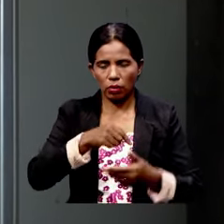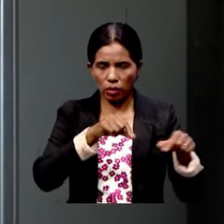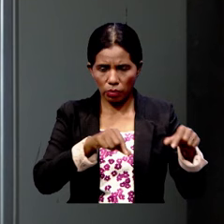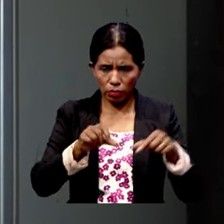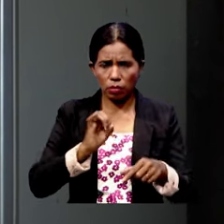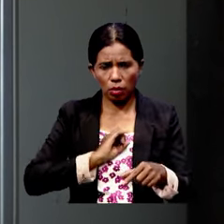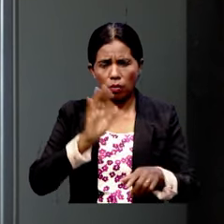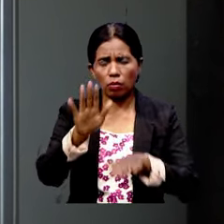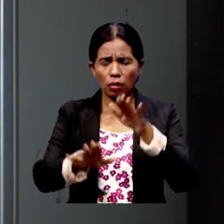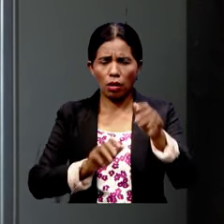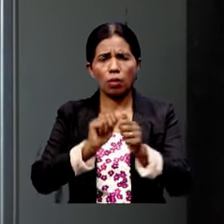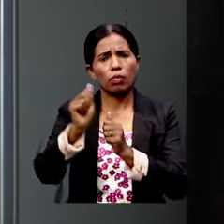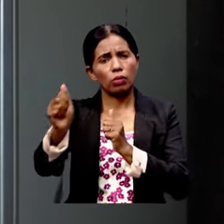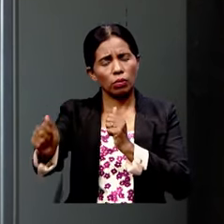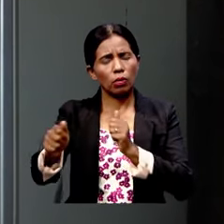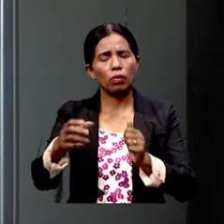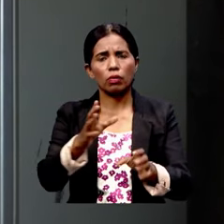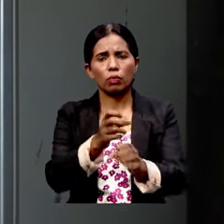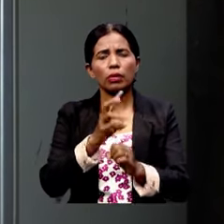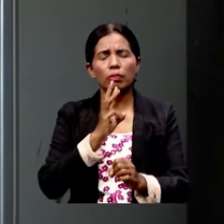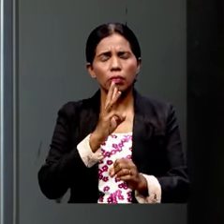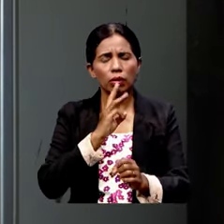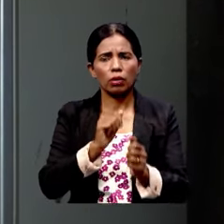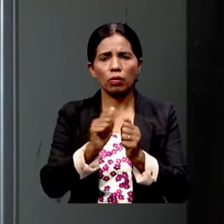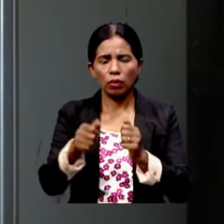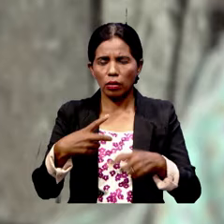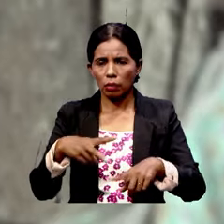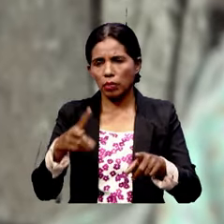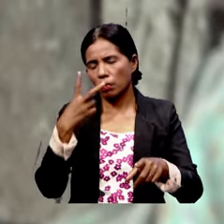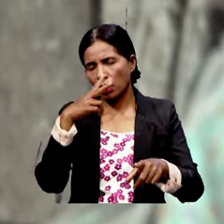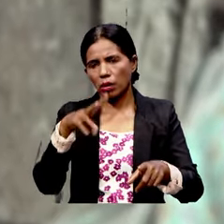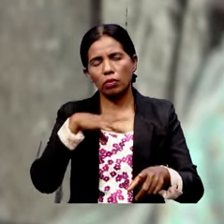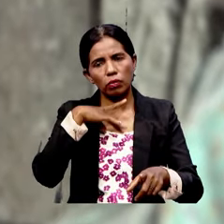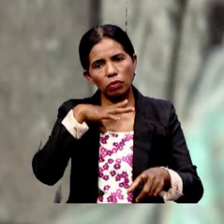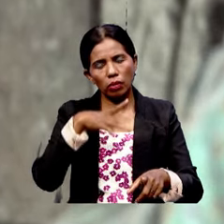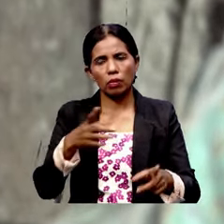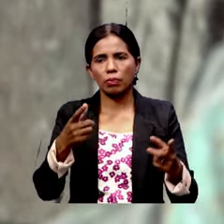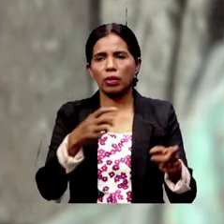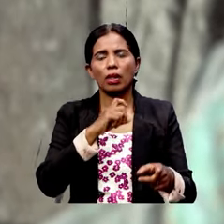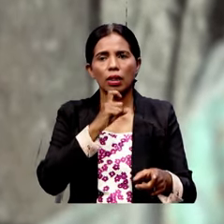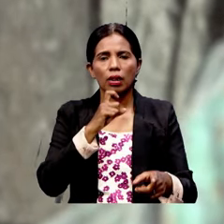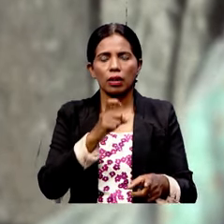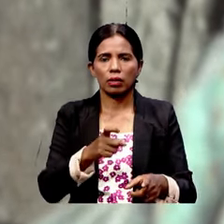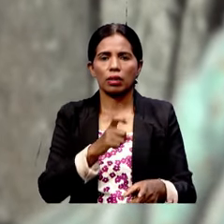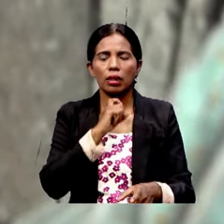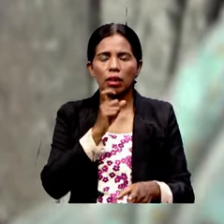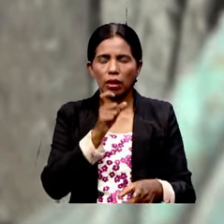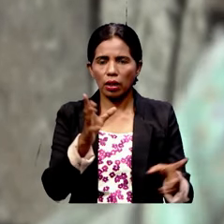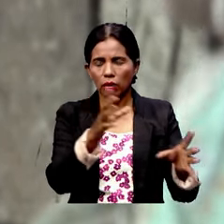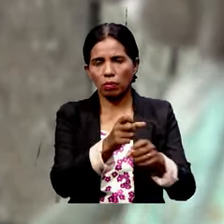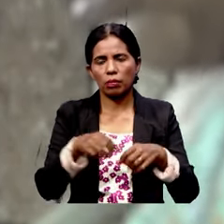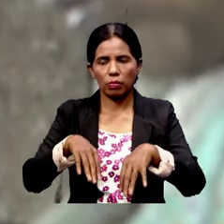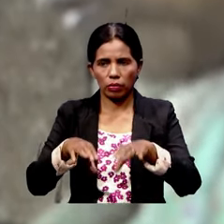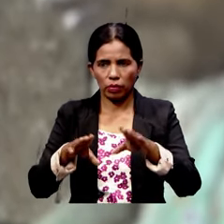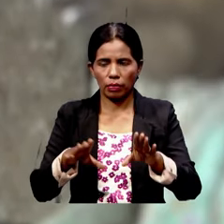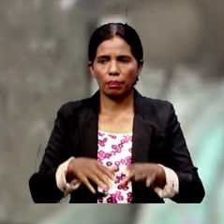nyaro bawa tu aja ni. Aku bafat kerap fikir mai uli berlalu bayar tu umbeh uli nampak. Lau saya makan foharis. Ibu balu balu